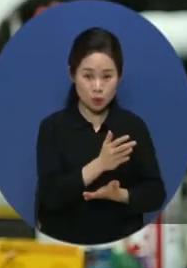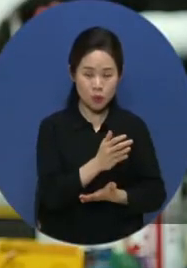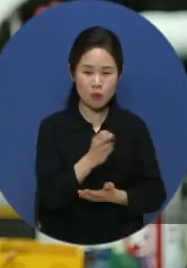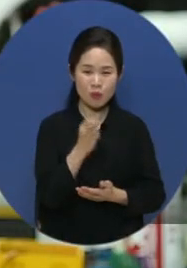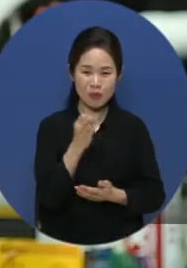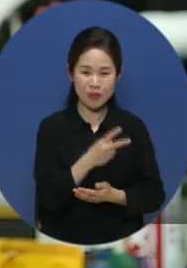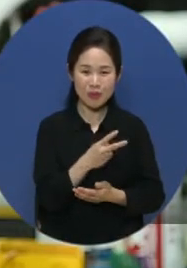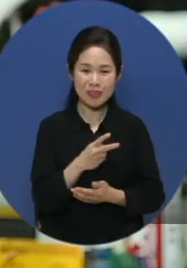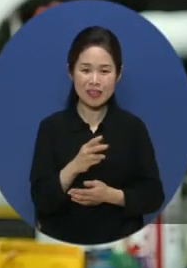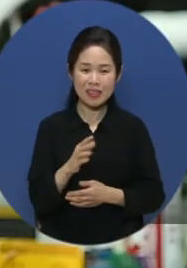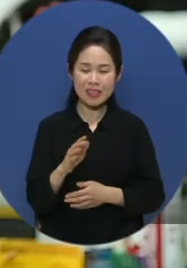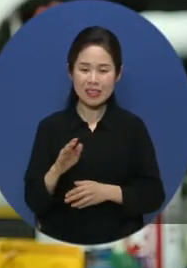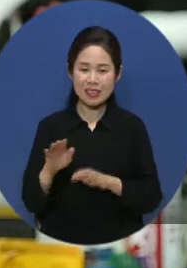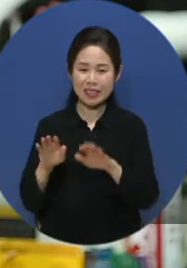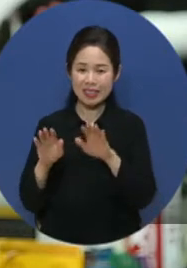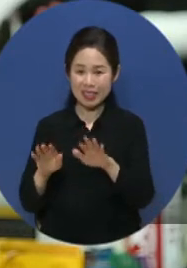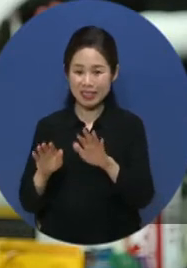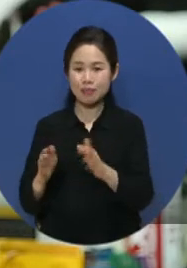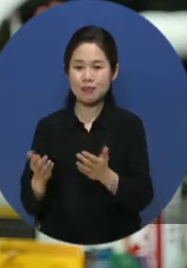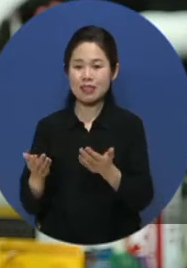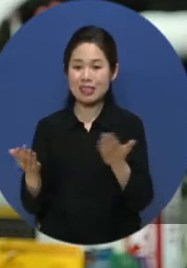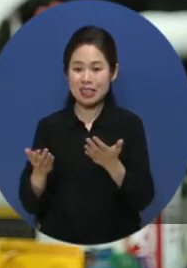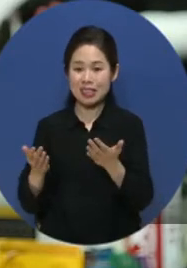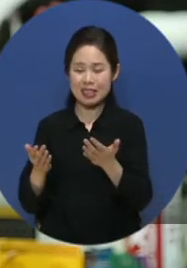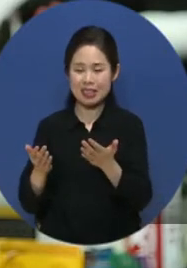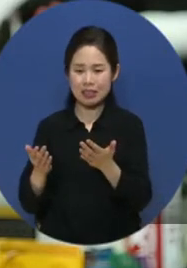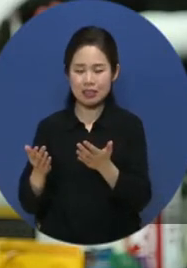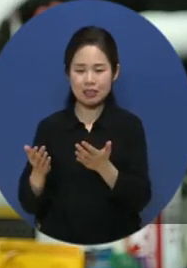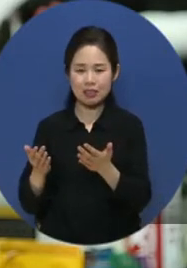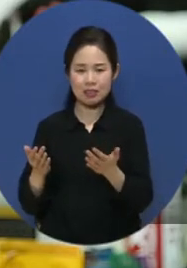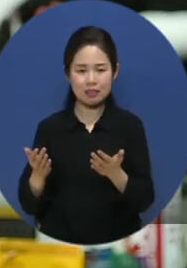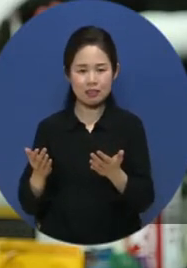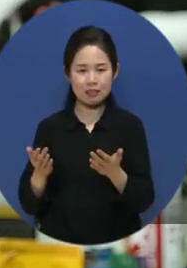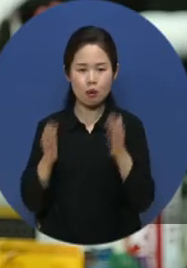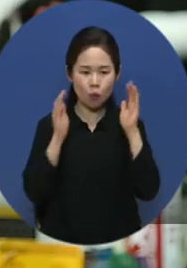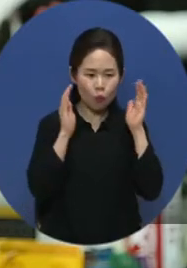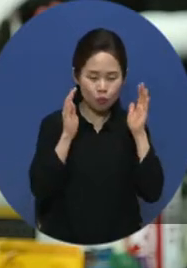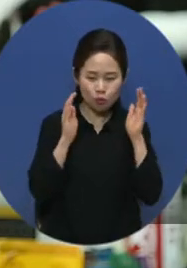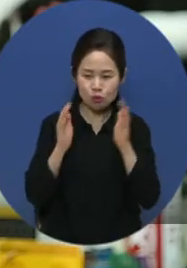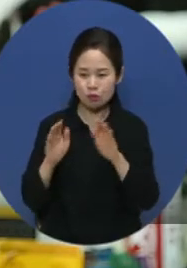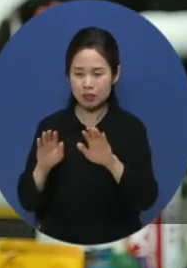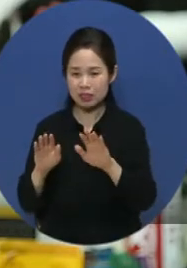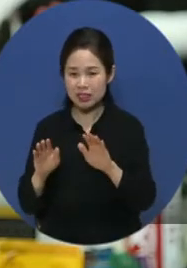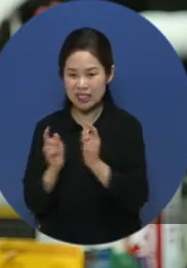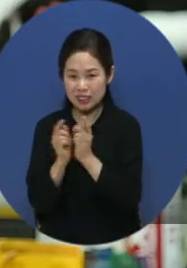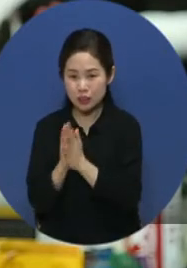이제 직업적인 면에서 하셨을 때 어떤 차이가 있었는지.